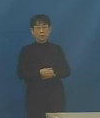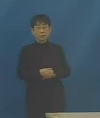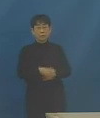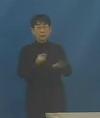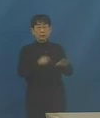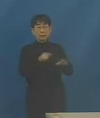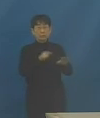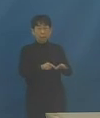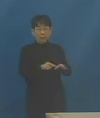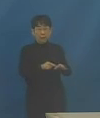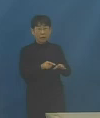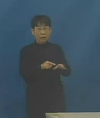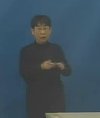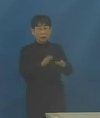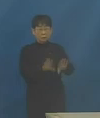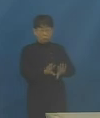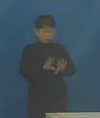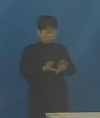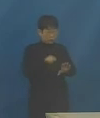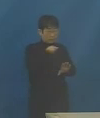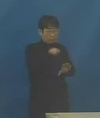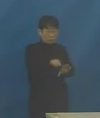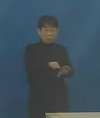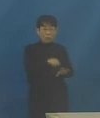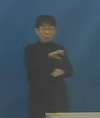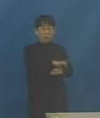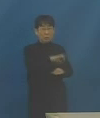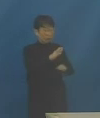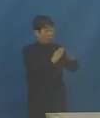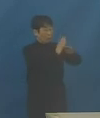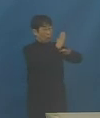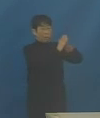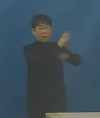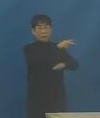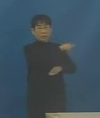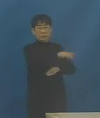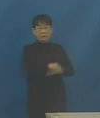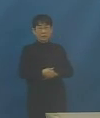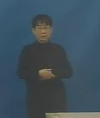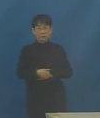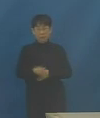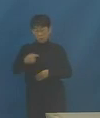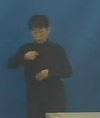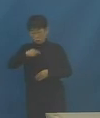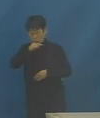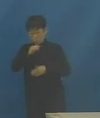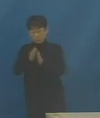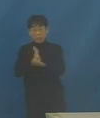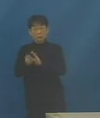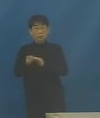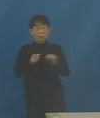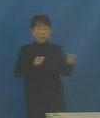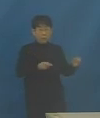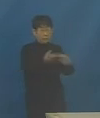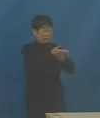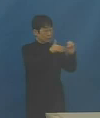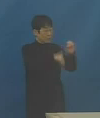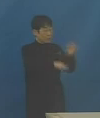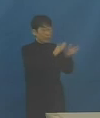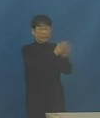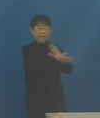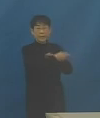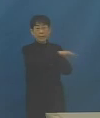オーバーしかけているという状況がございます本県というよりは島根県側のあの検査料がが増えてきている